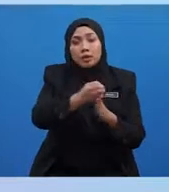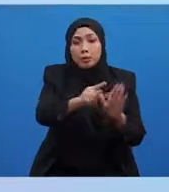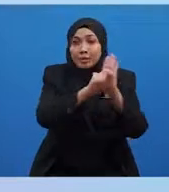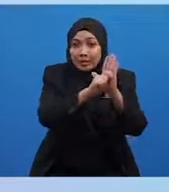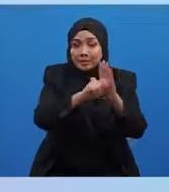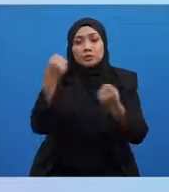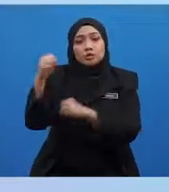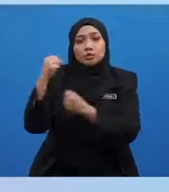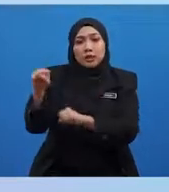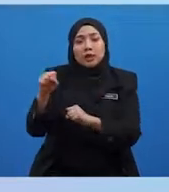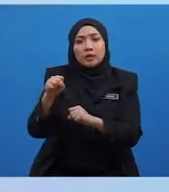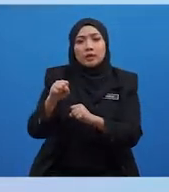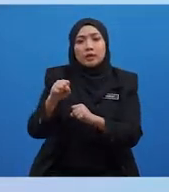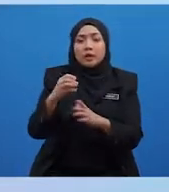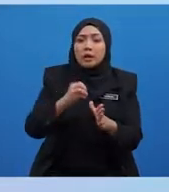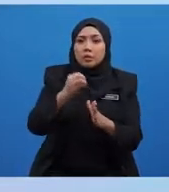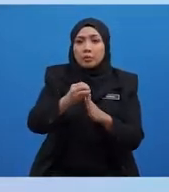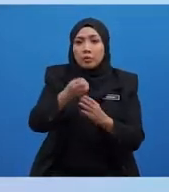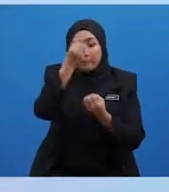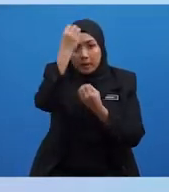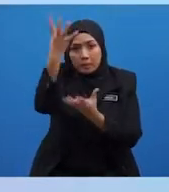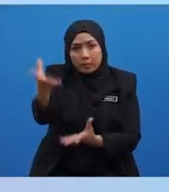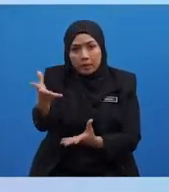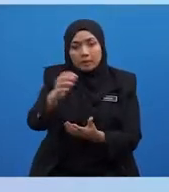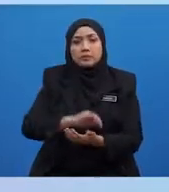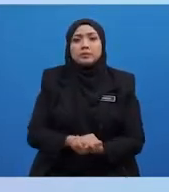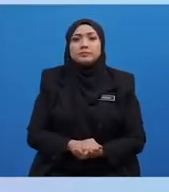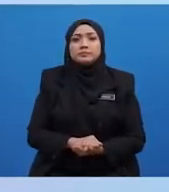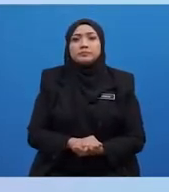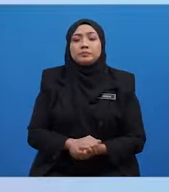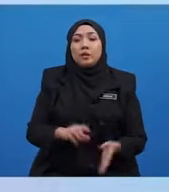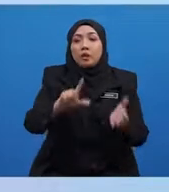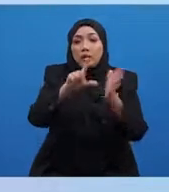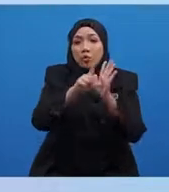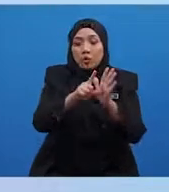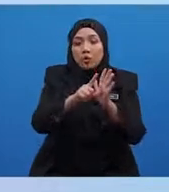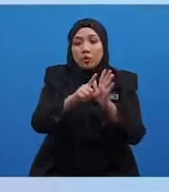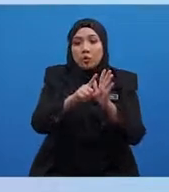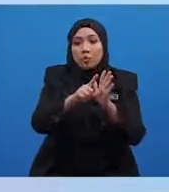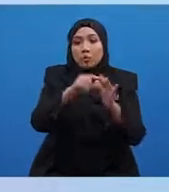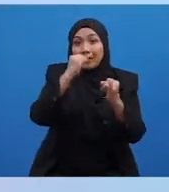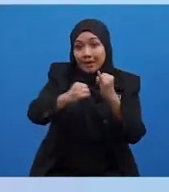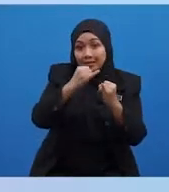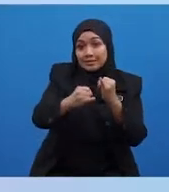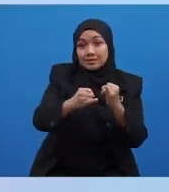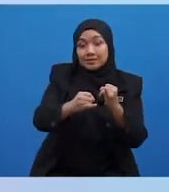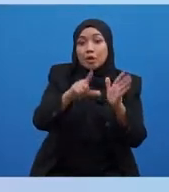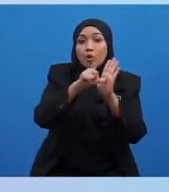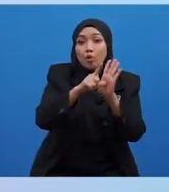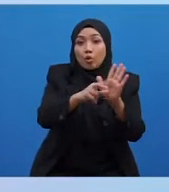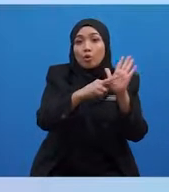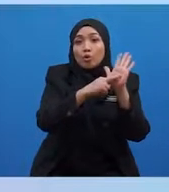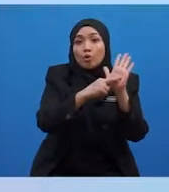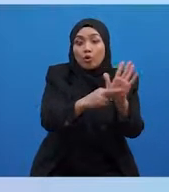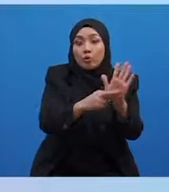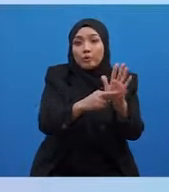dan maklumat. Dan logo yang terakhir, logo representasi.